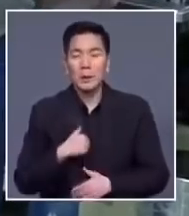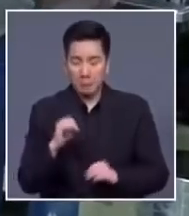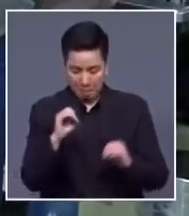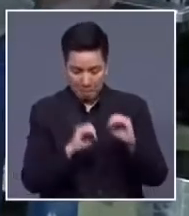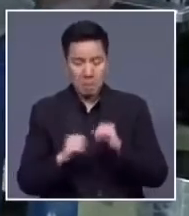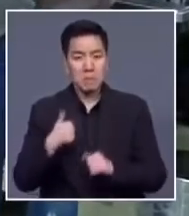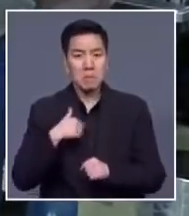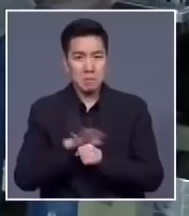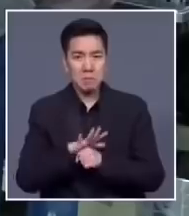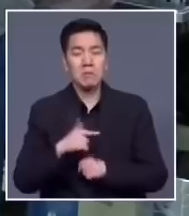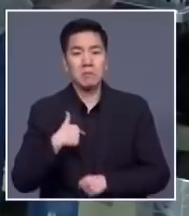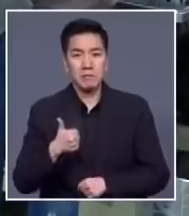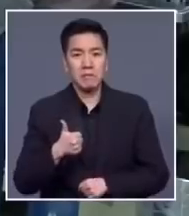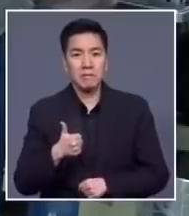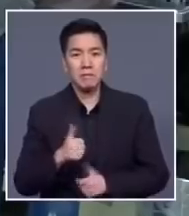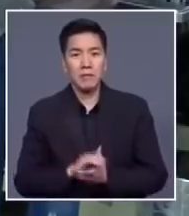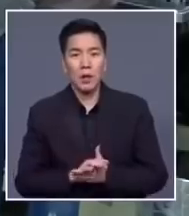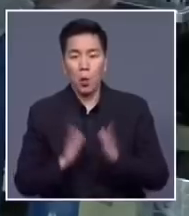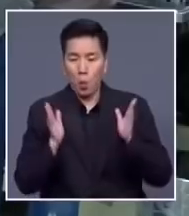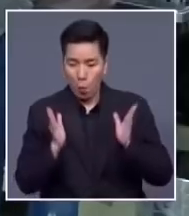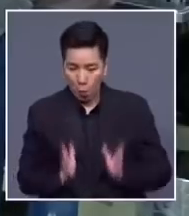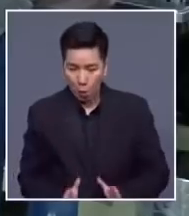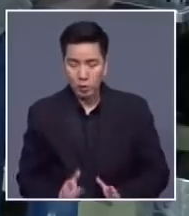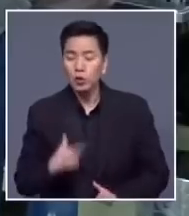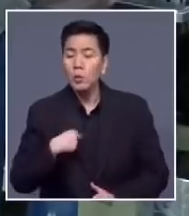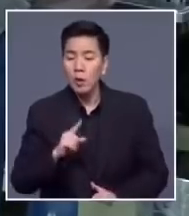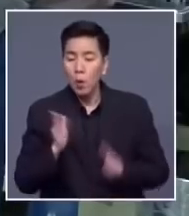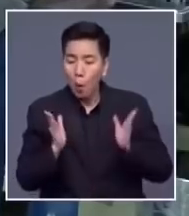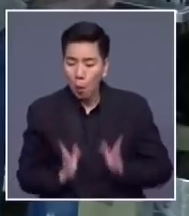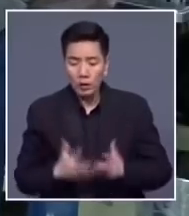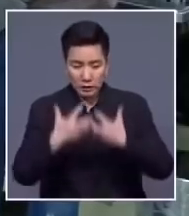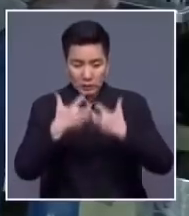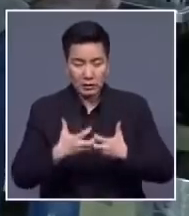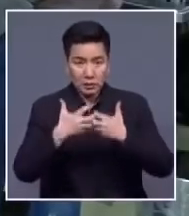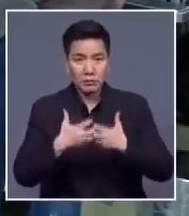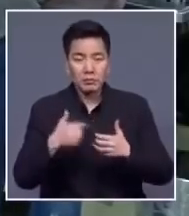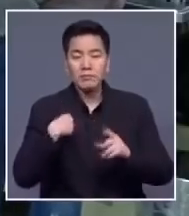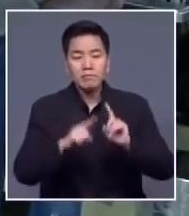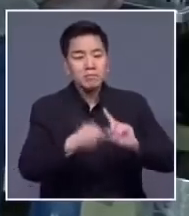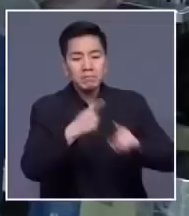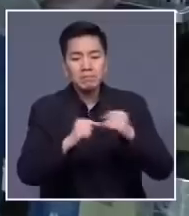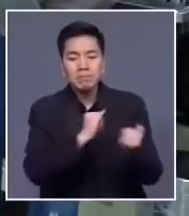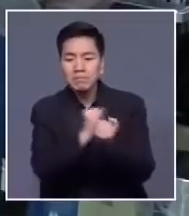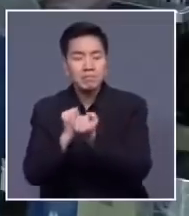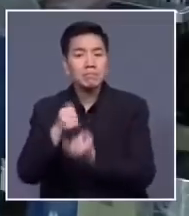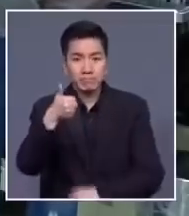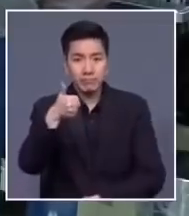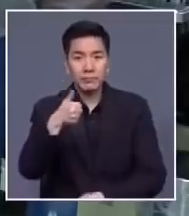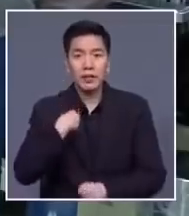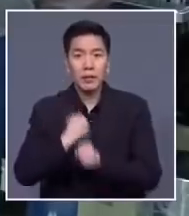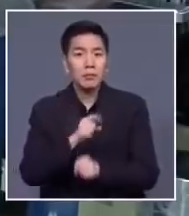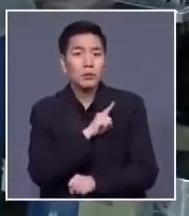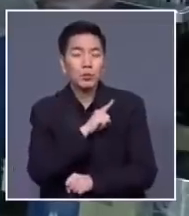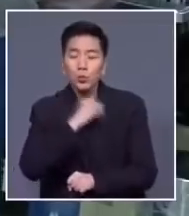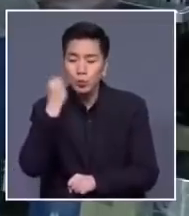ครับเพราะว่า ชอบอะไรบ้างที่นี ่ก็ผู้คนแล้วก็ในโรงงานมีสัมพันธ์ดี ครับทุกวันหน้าที่ของเราต้องทำอะไร